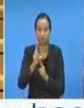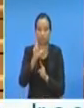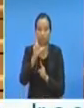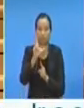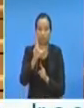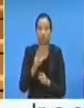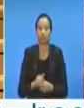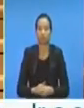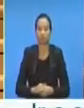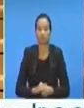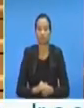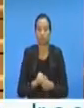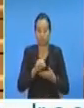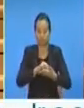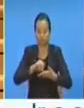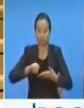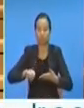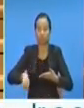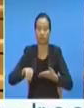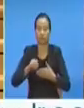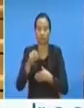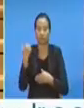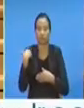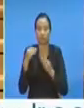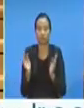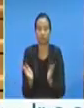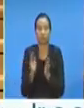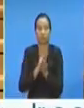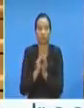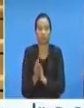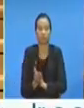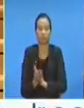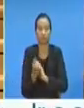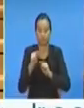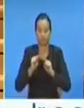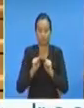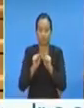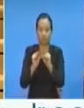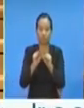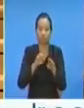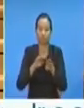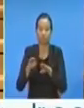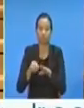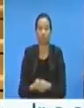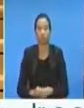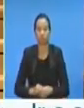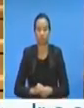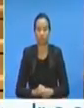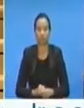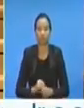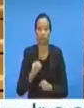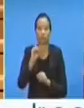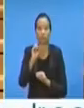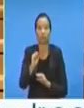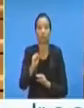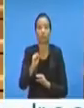ติ่งไว้และถอนออกไปนั่นน่ะจะมีการขับเคลื่อนคู่ขนานกันไปด้วยท่านพลตำรวจโทสุวีระทรงเ